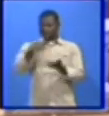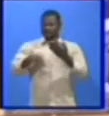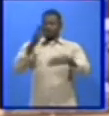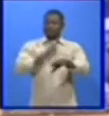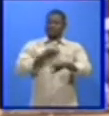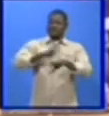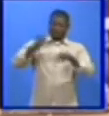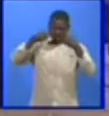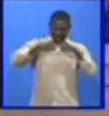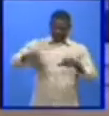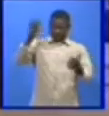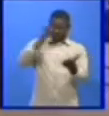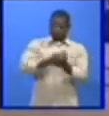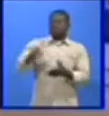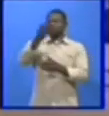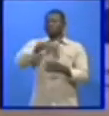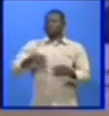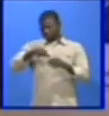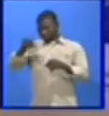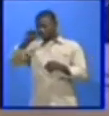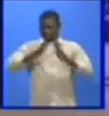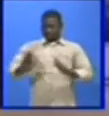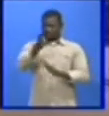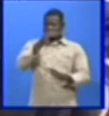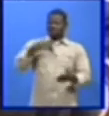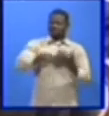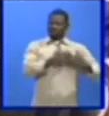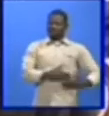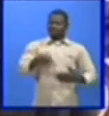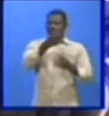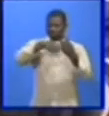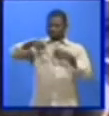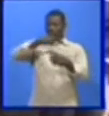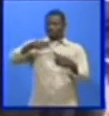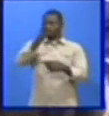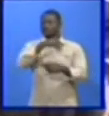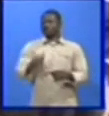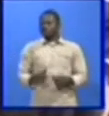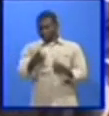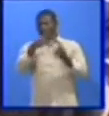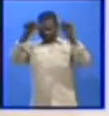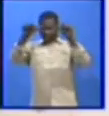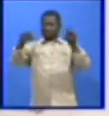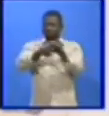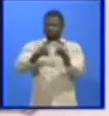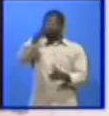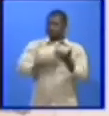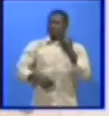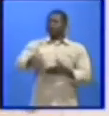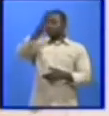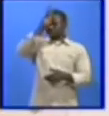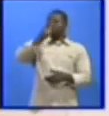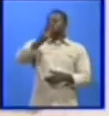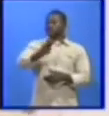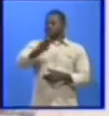cette station située à proximité du rond-point des Nations Unies affiche toujours le même prix, 667.